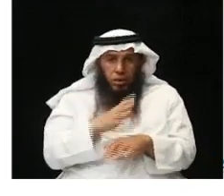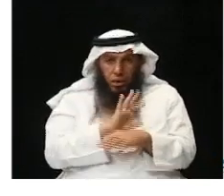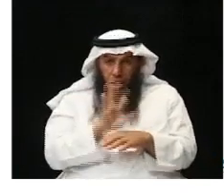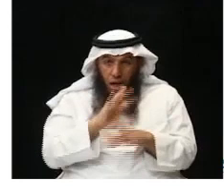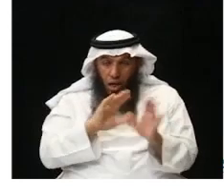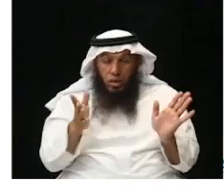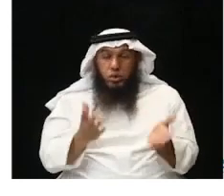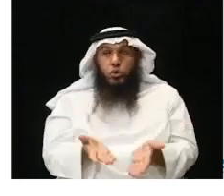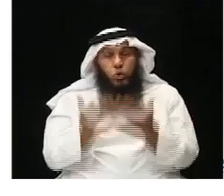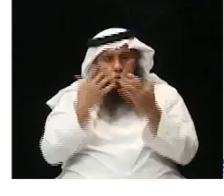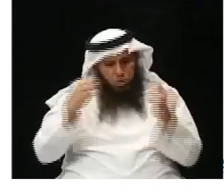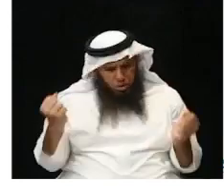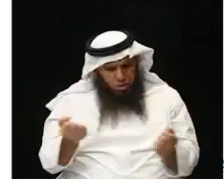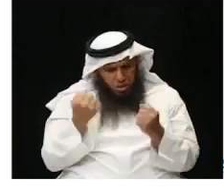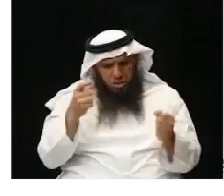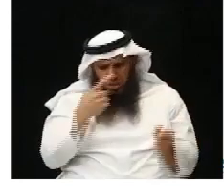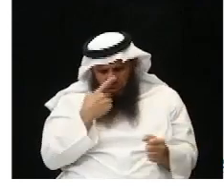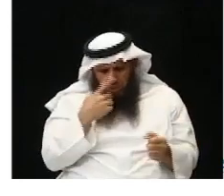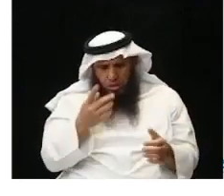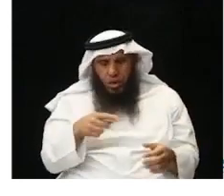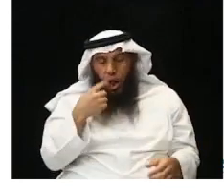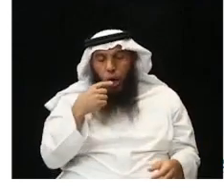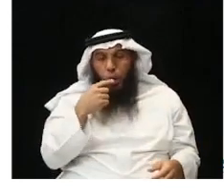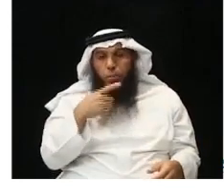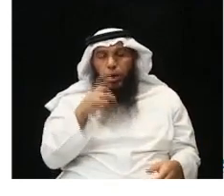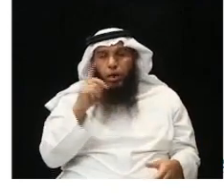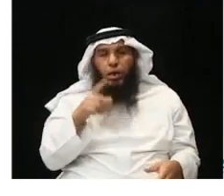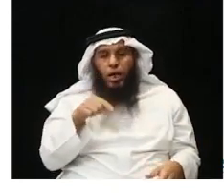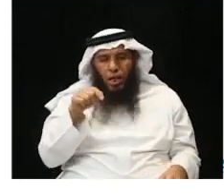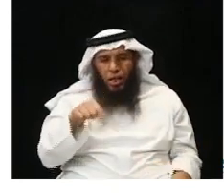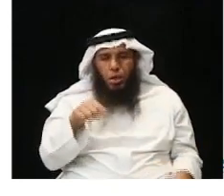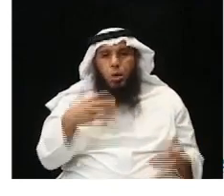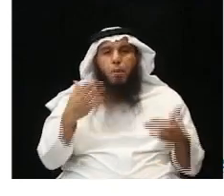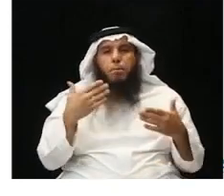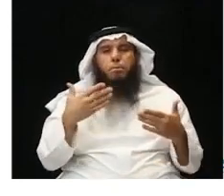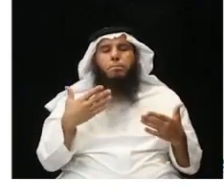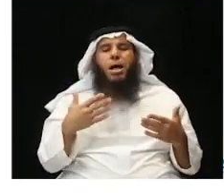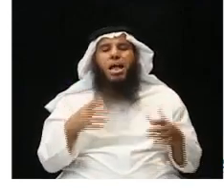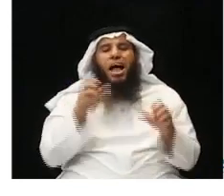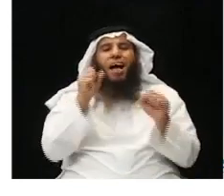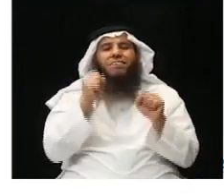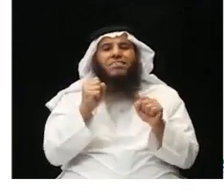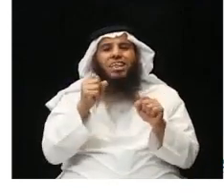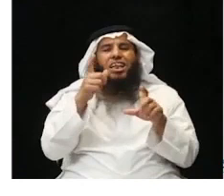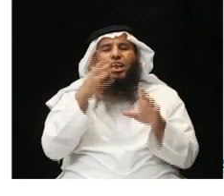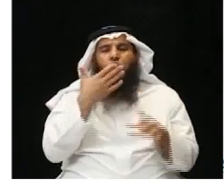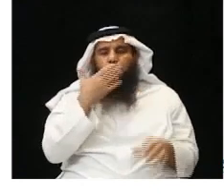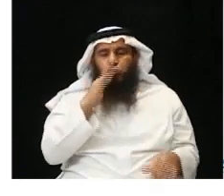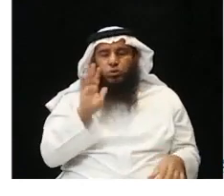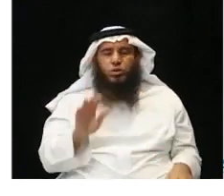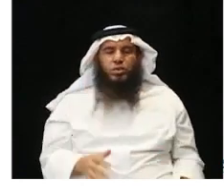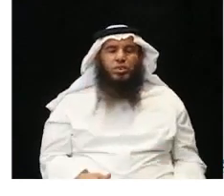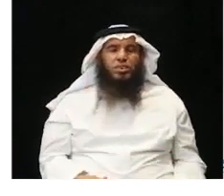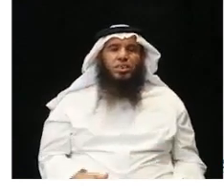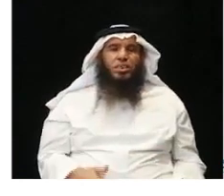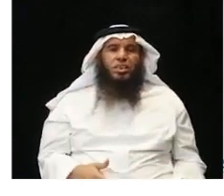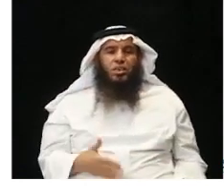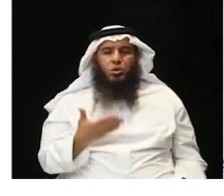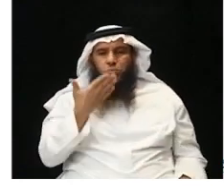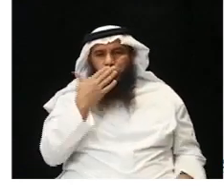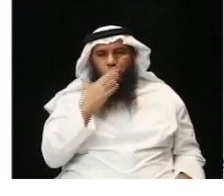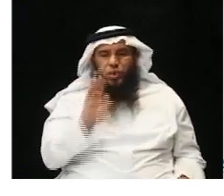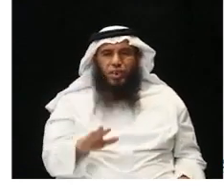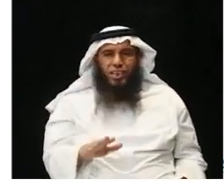العبادة. ثم تكلم الله عن الحرم الآمن، ولله الحمد والمنة، وهذا من بركة من تيسير الله